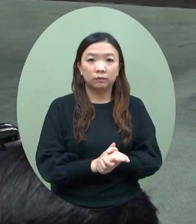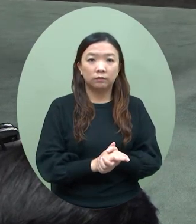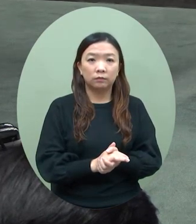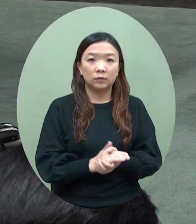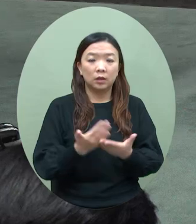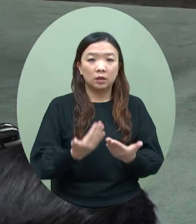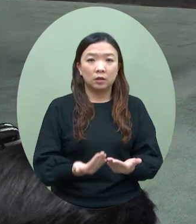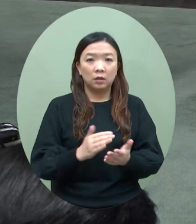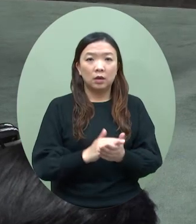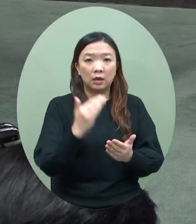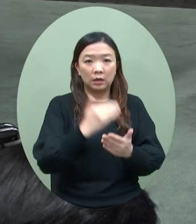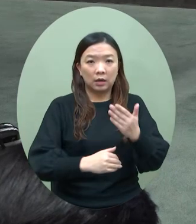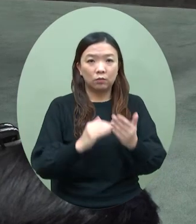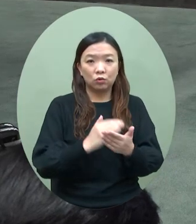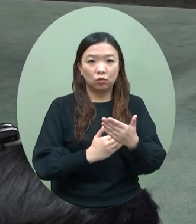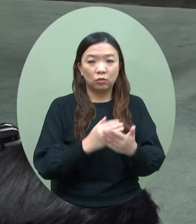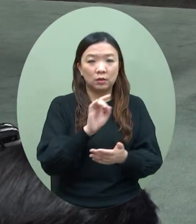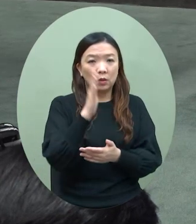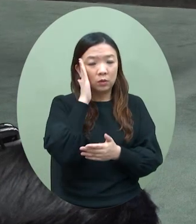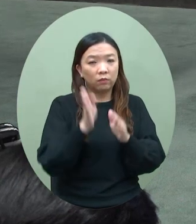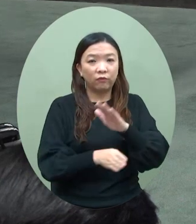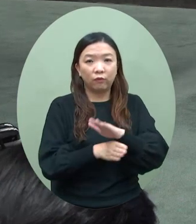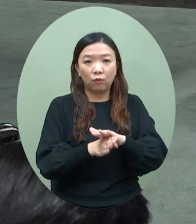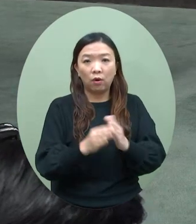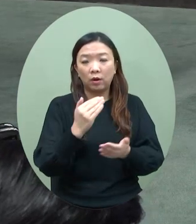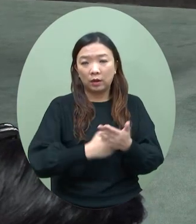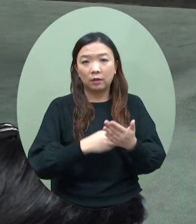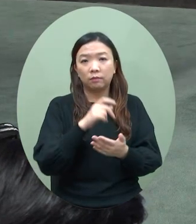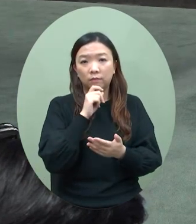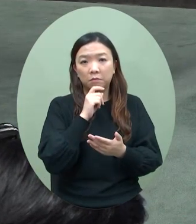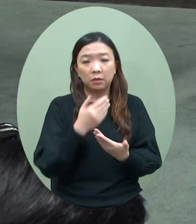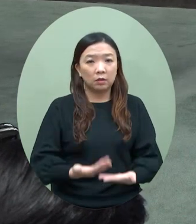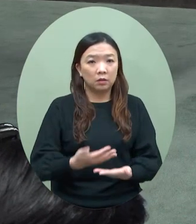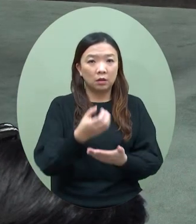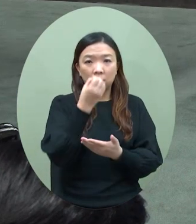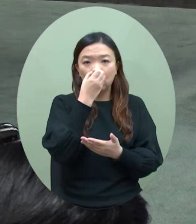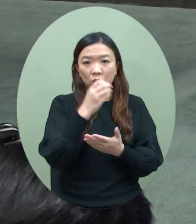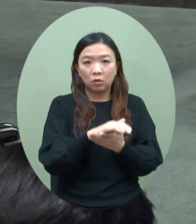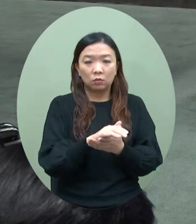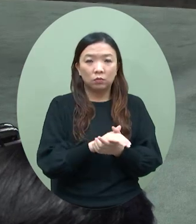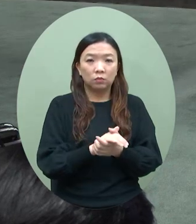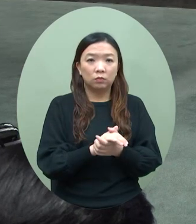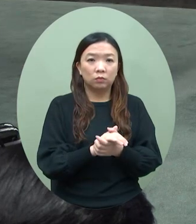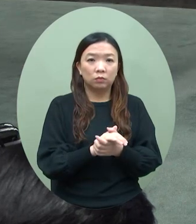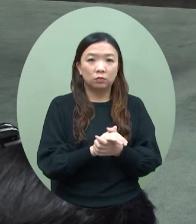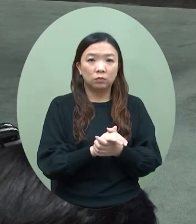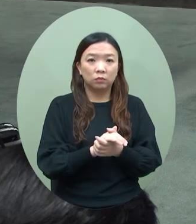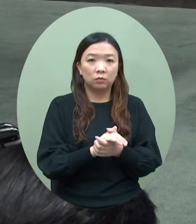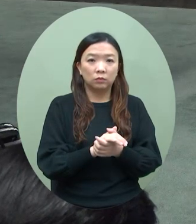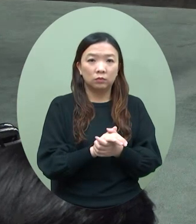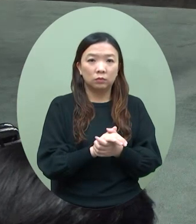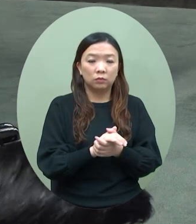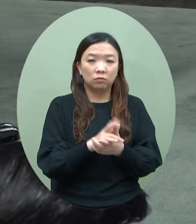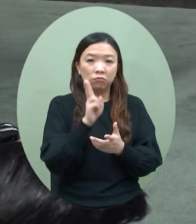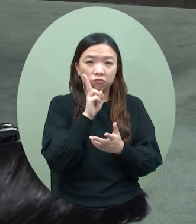係減咗啲酒店房間嘅，咁有冇話其實依家香港即係可能有餘力將啲滯留係英國啊